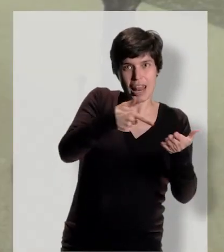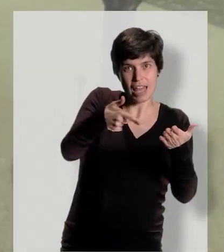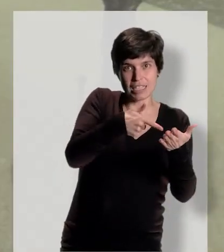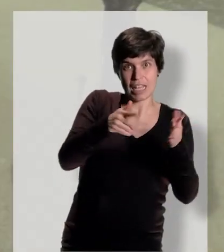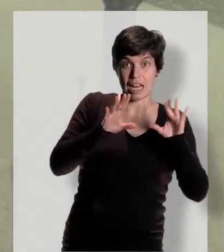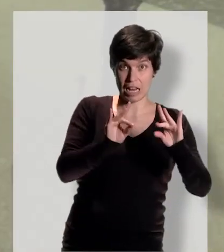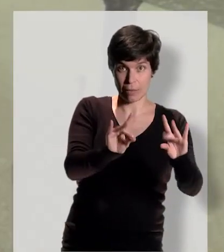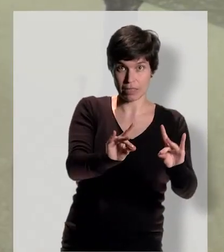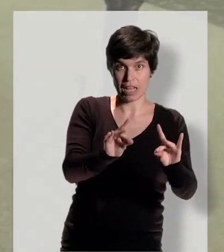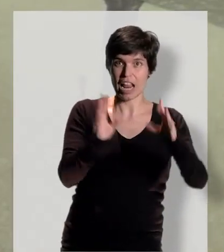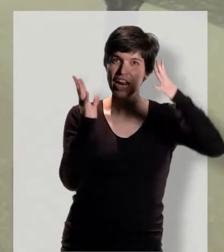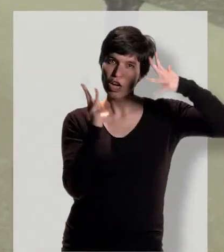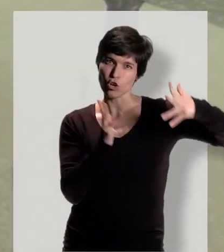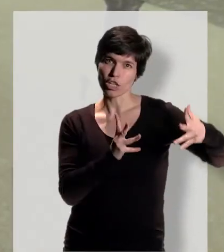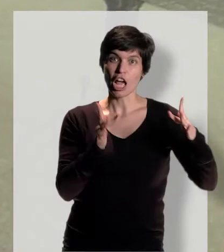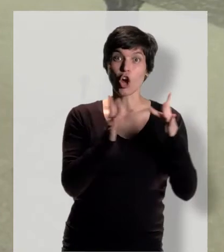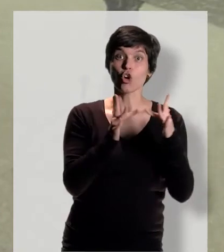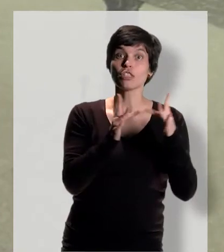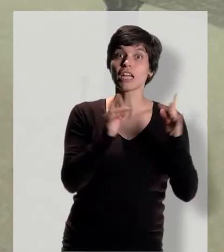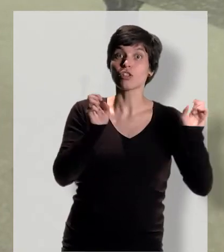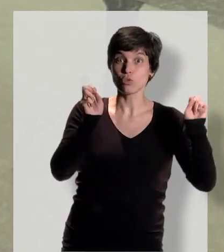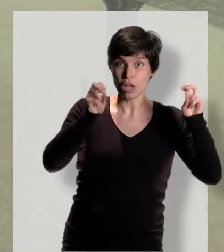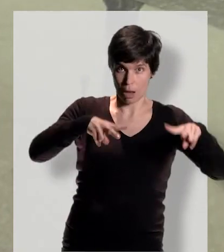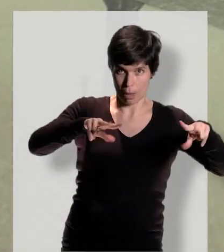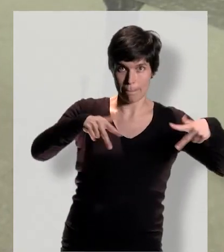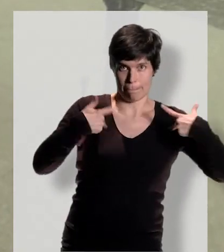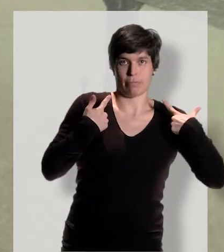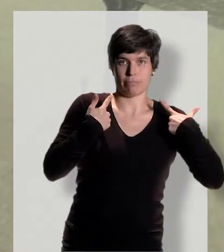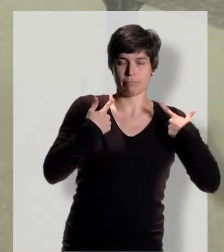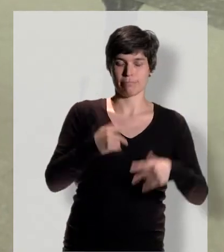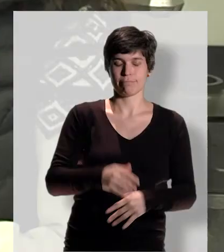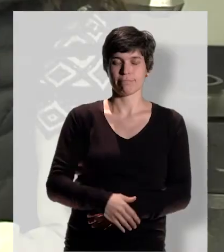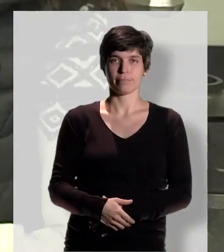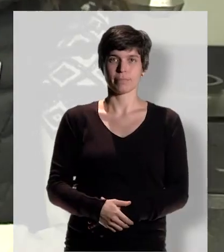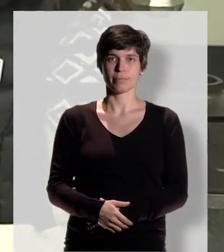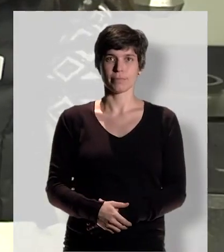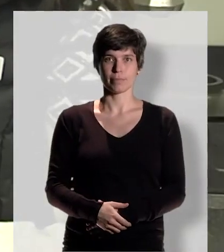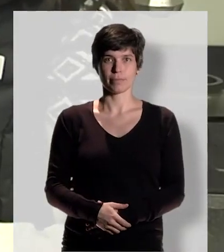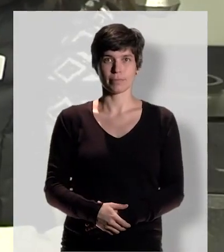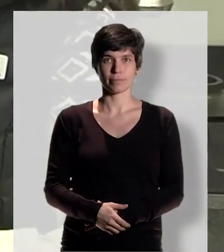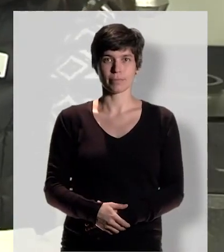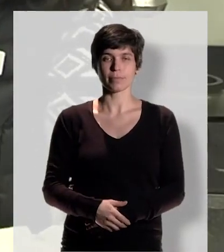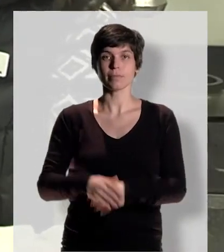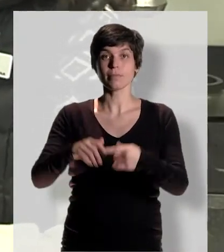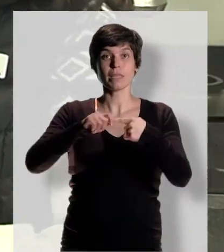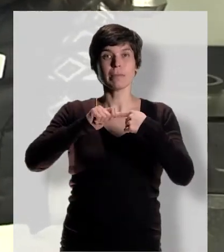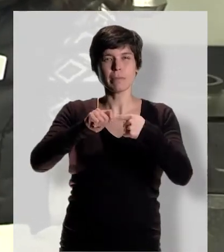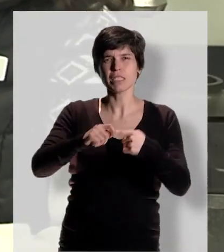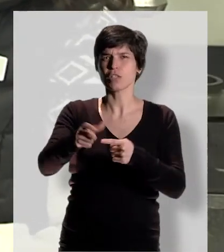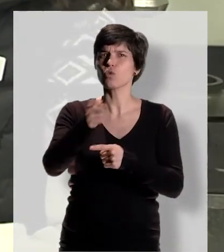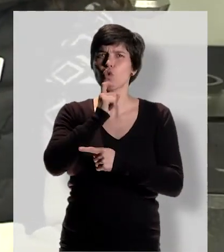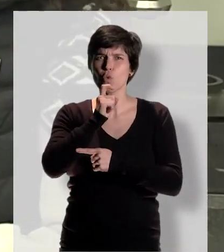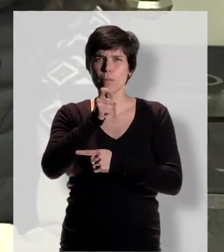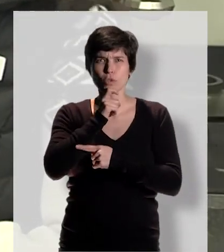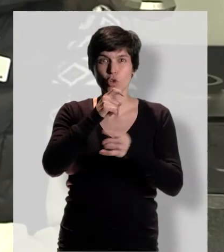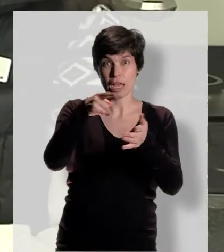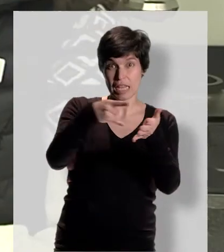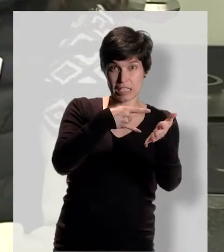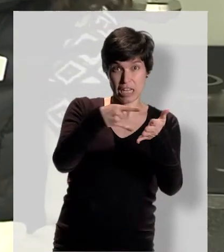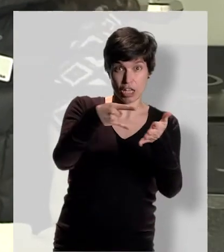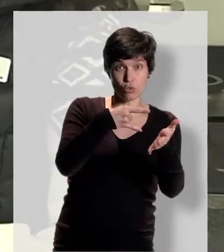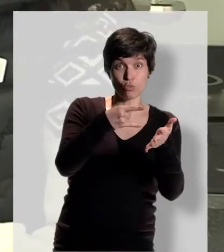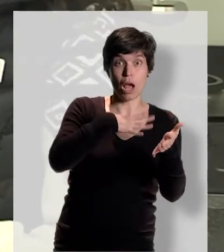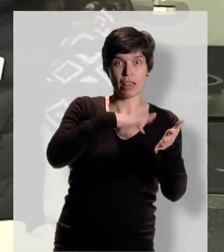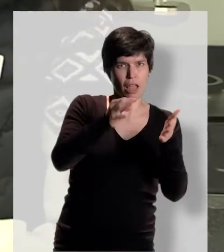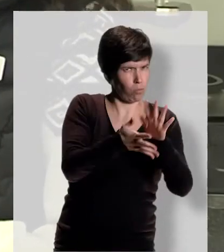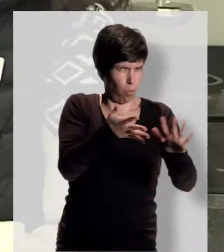laser izpiekin. Eta horrek kontaturik gabeko neurketa egiten uzten digu, eta holan eskaneatzen dugu oso konplexua